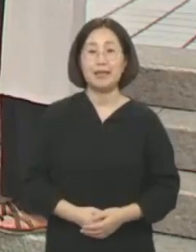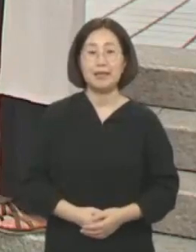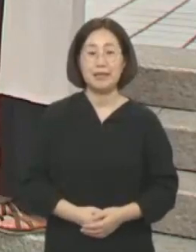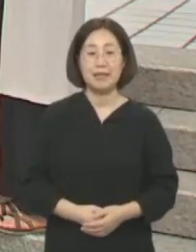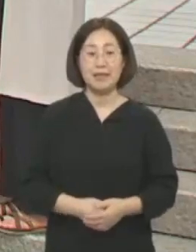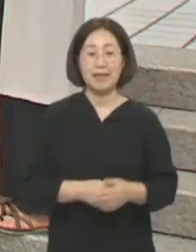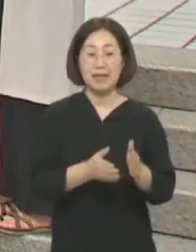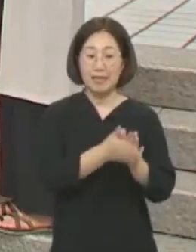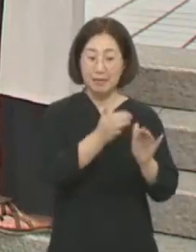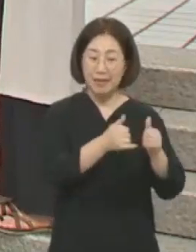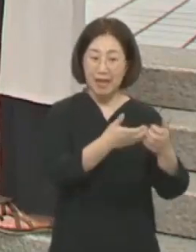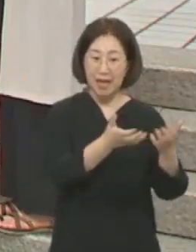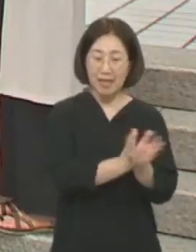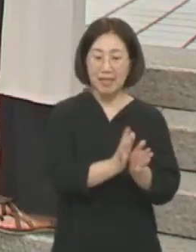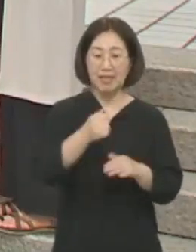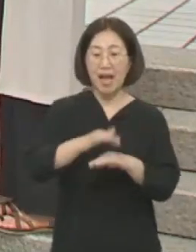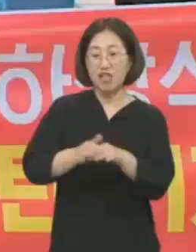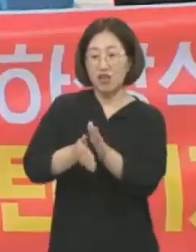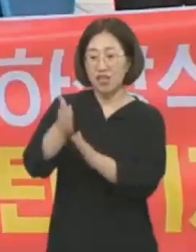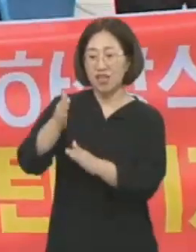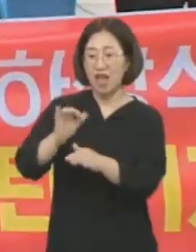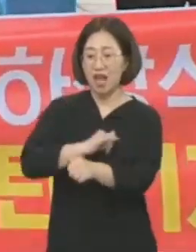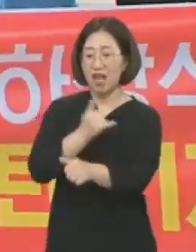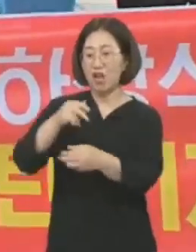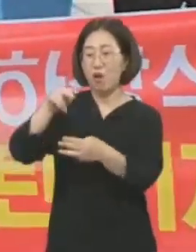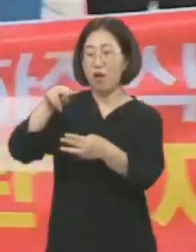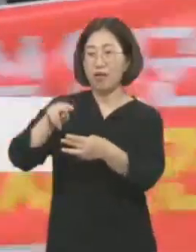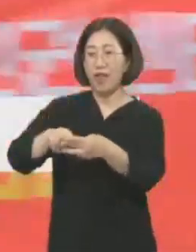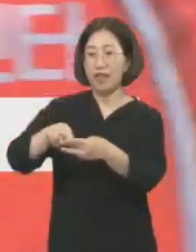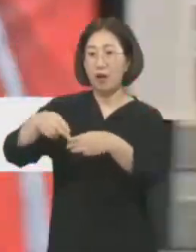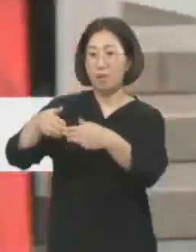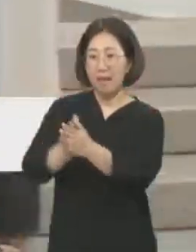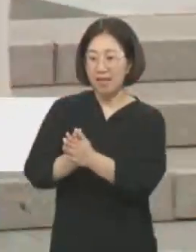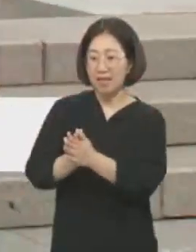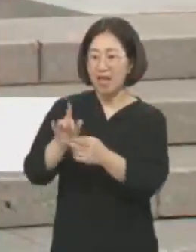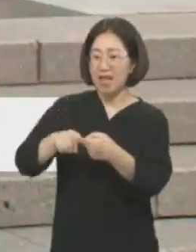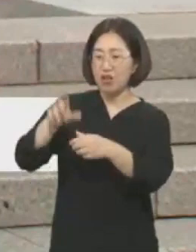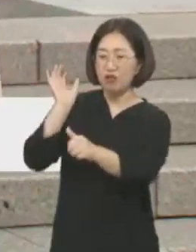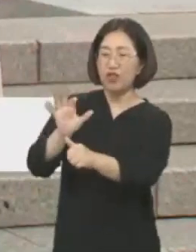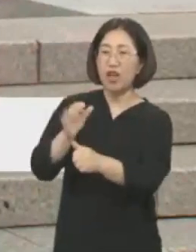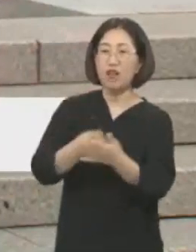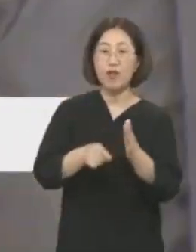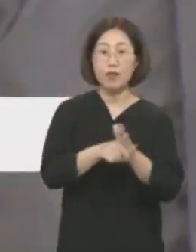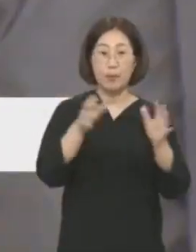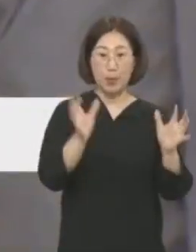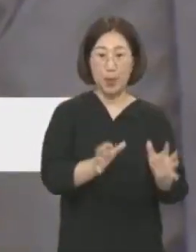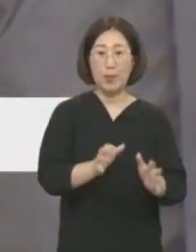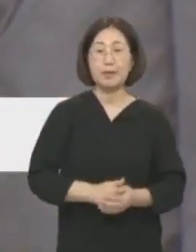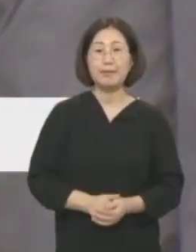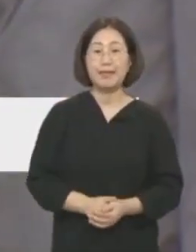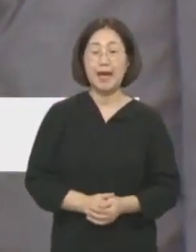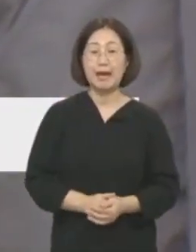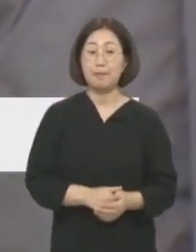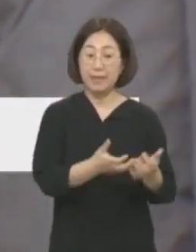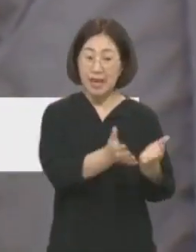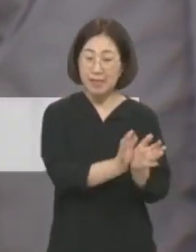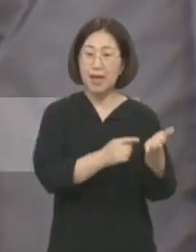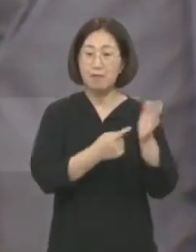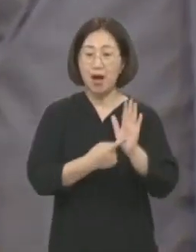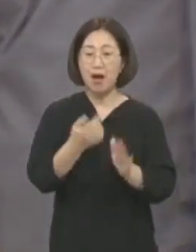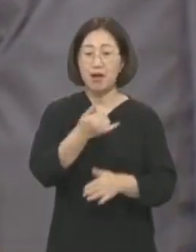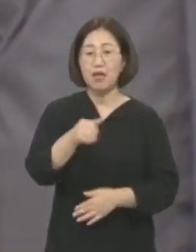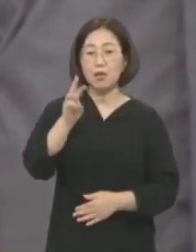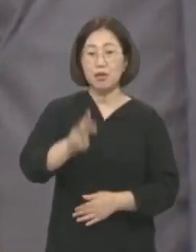지역 시민단체들이 대전시의 인권센터 폐지 방침을 규탄하기 위해 한자리에 모였습니다. 단체들은 올해